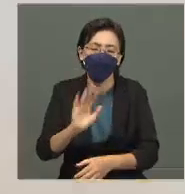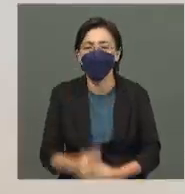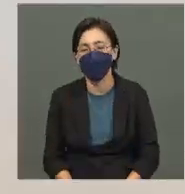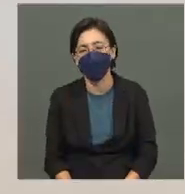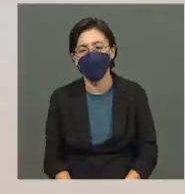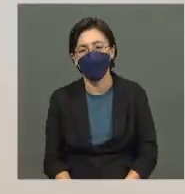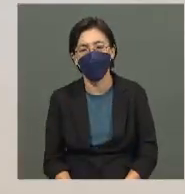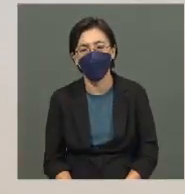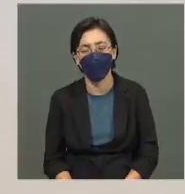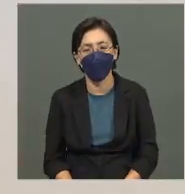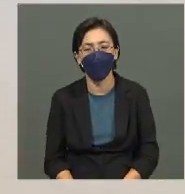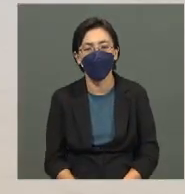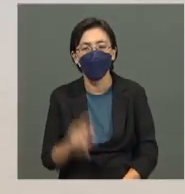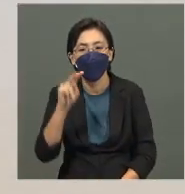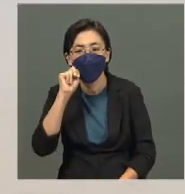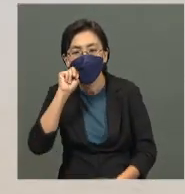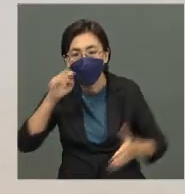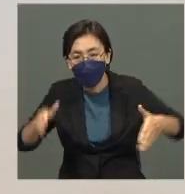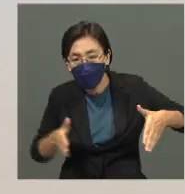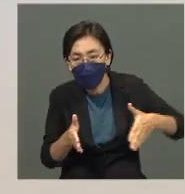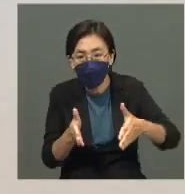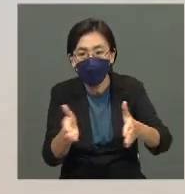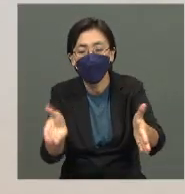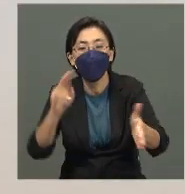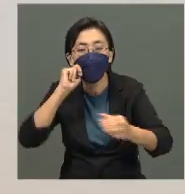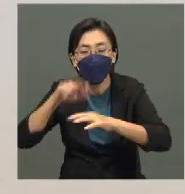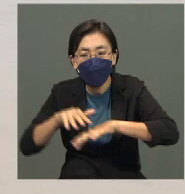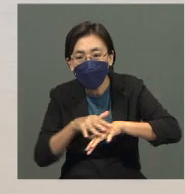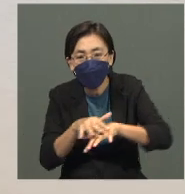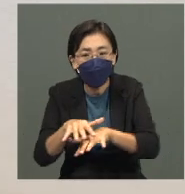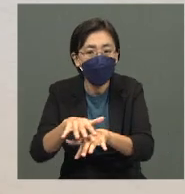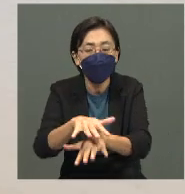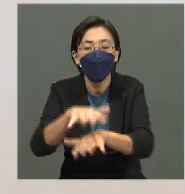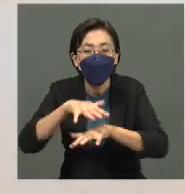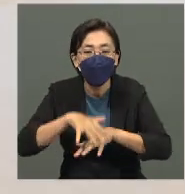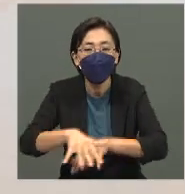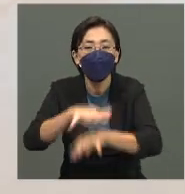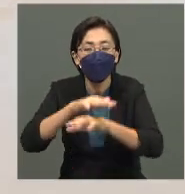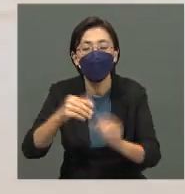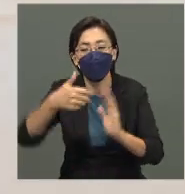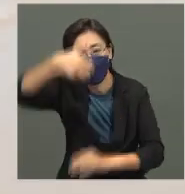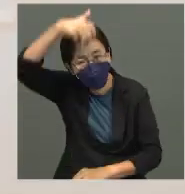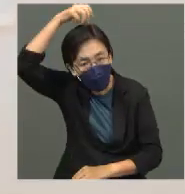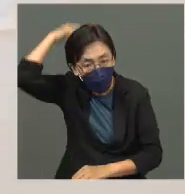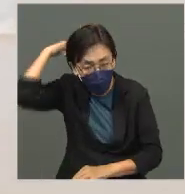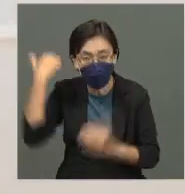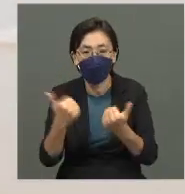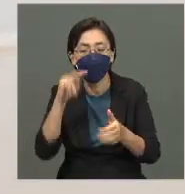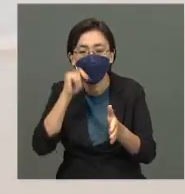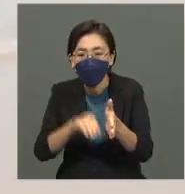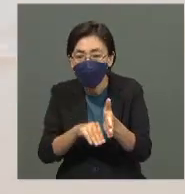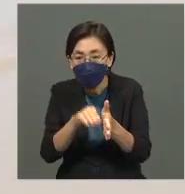ถ้าดูจากลำน้ำแม่น้ำเจ้าพระยาที่ไหลผ่านตัวเมืองสิงห์บุรีขณะนี้นะครับระดับน้ำที่อยู่ในลำน้ำนั้นสูงกว่